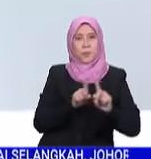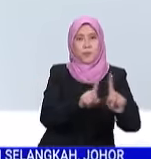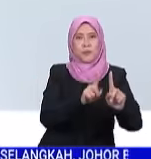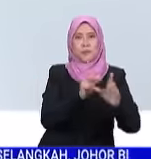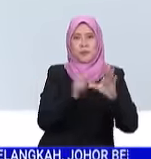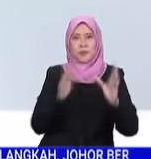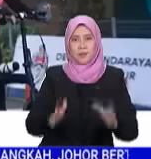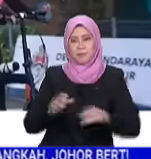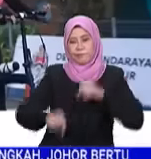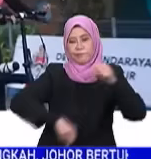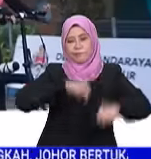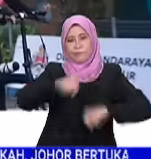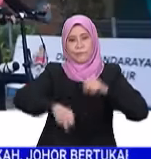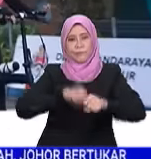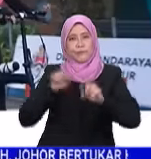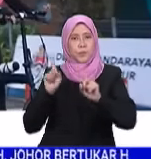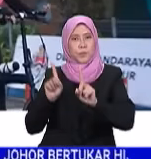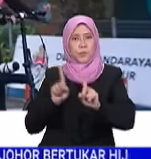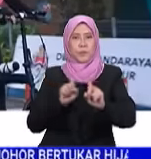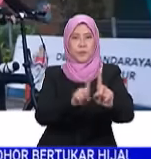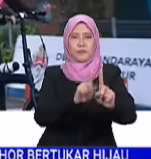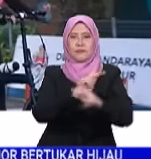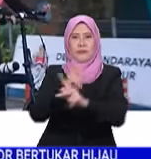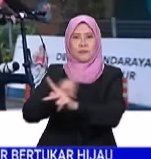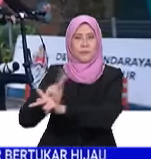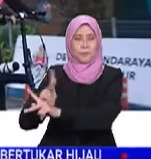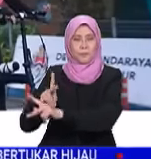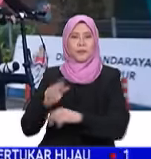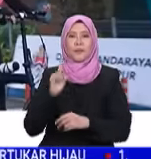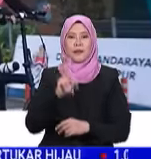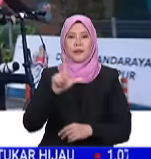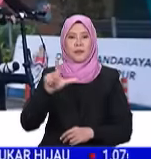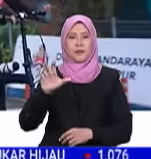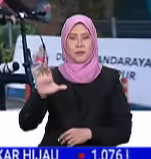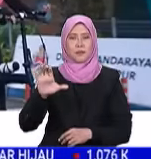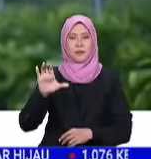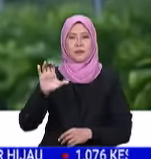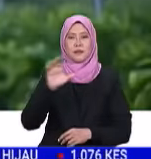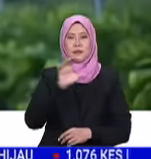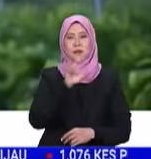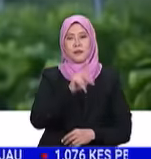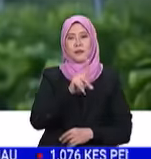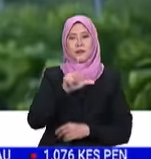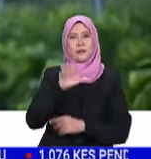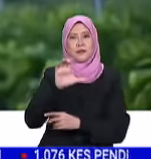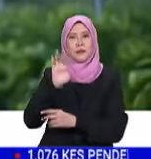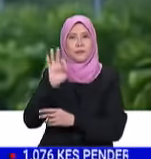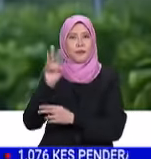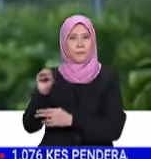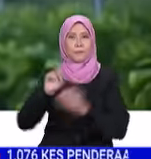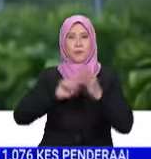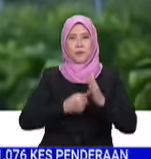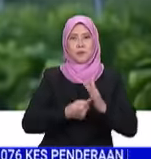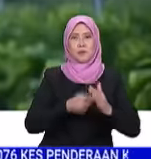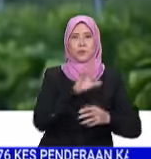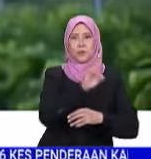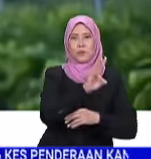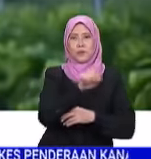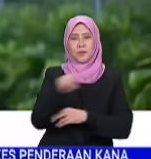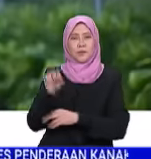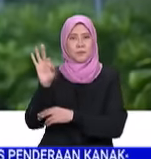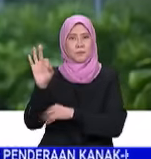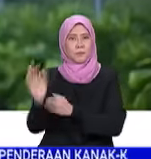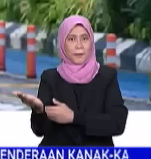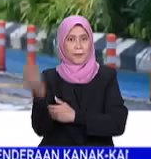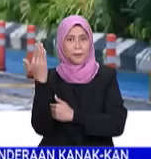sepanjang perjalanan klcfm berlangsung selama du jam mulai 7 Hingga 9 pagi